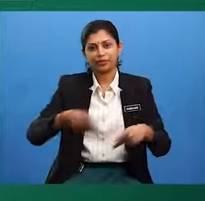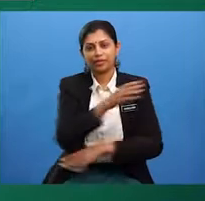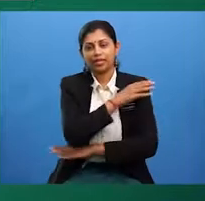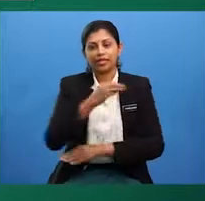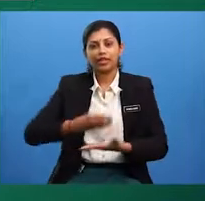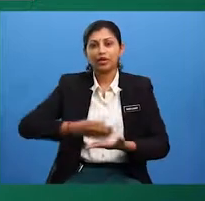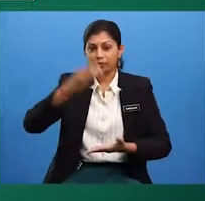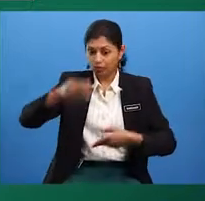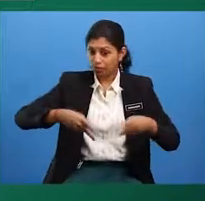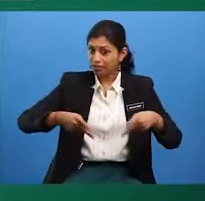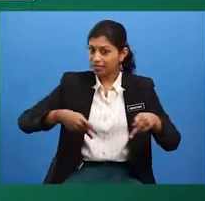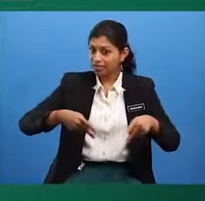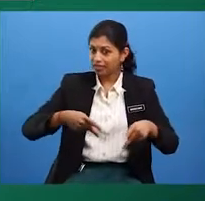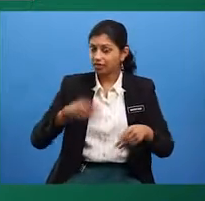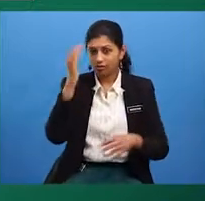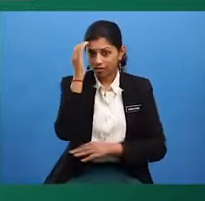plastik.